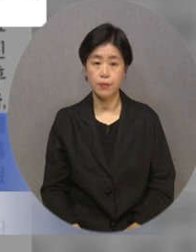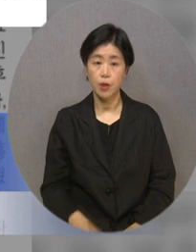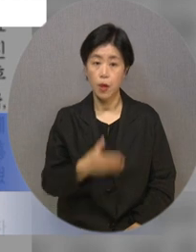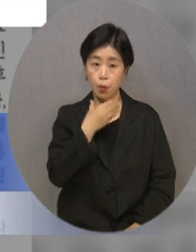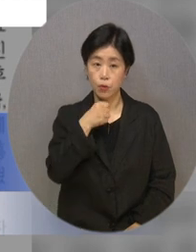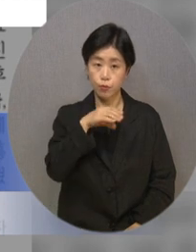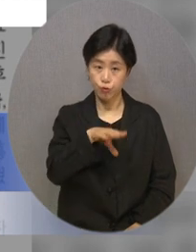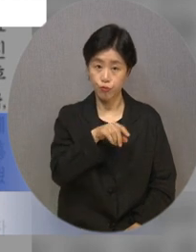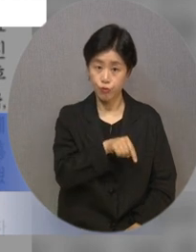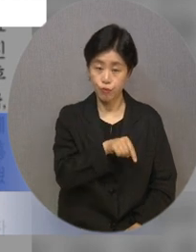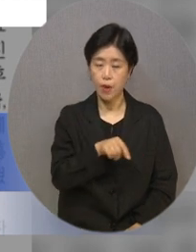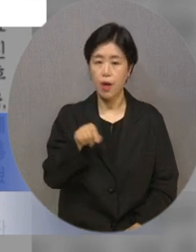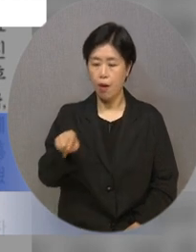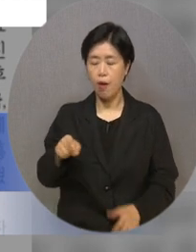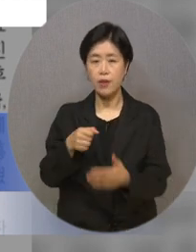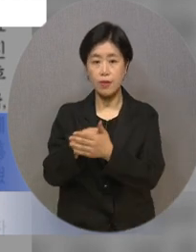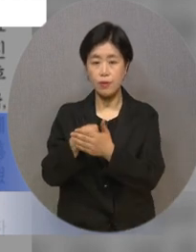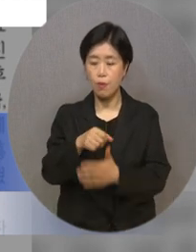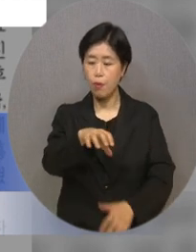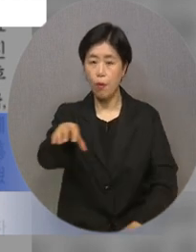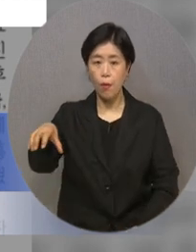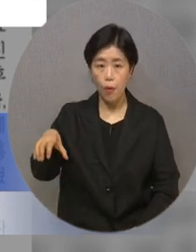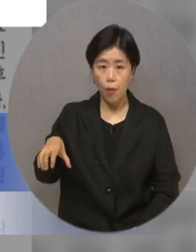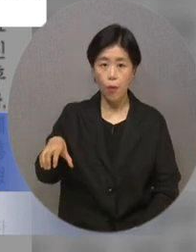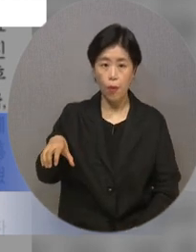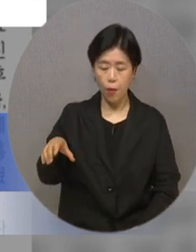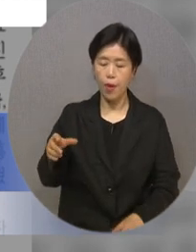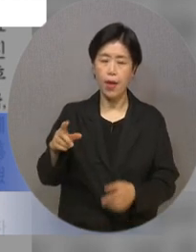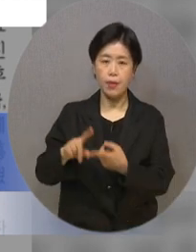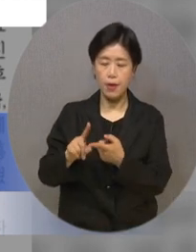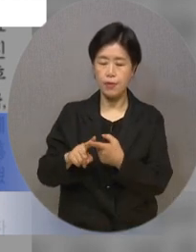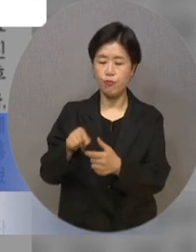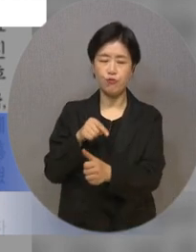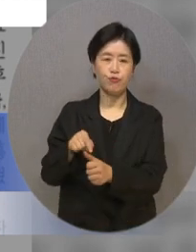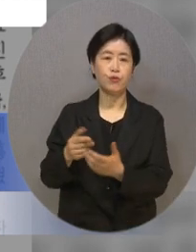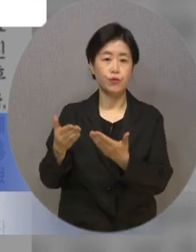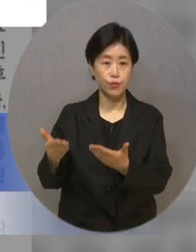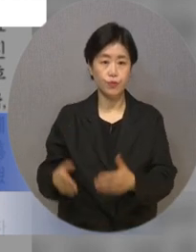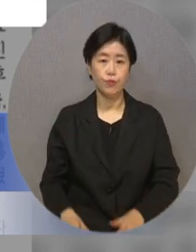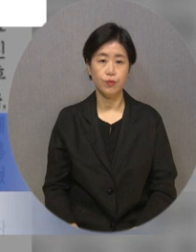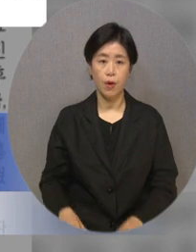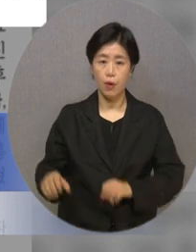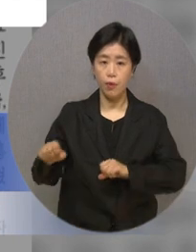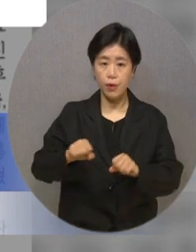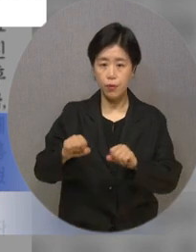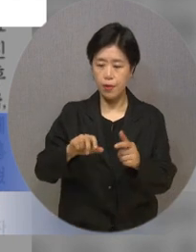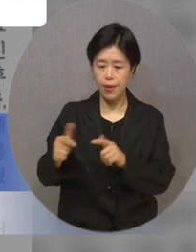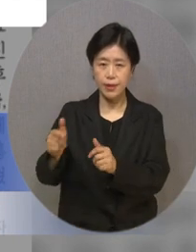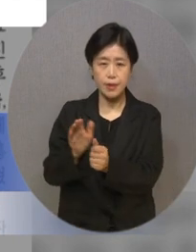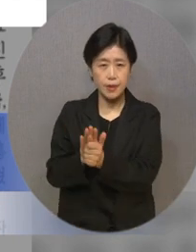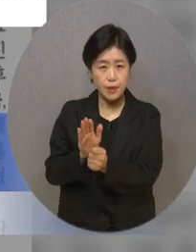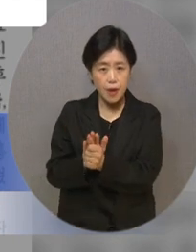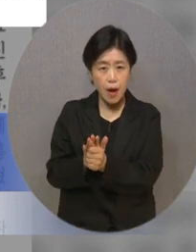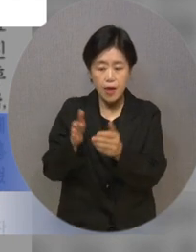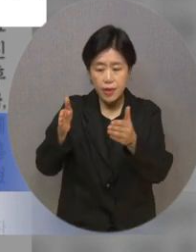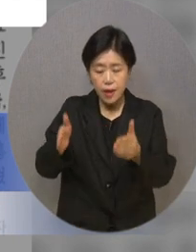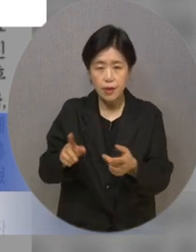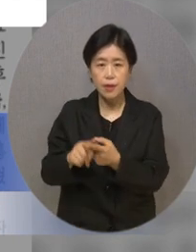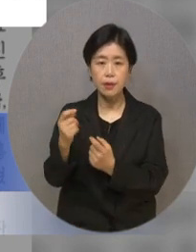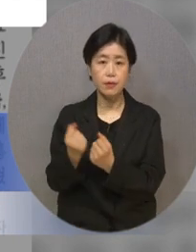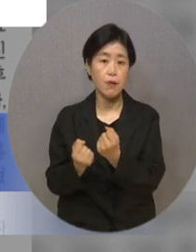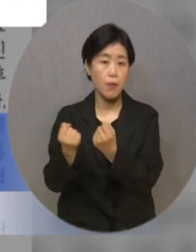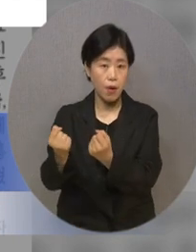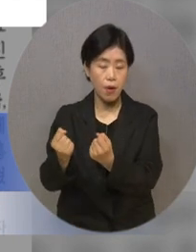이번에 선정된 지자체를 대상으로 교육을 진행하고이 활동지원 제공기관 설명에 사업 홍보